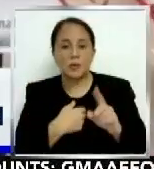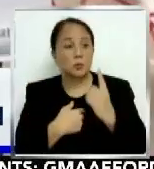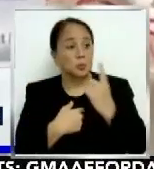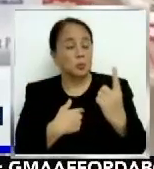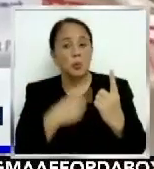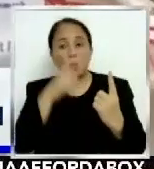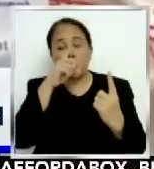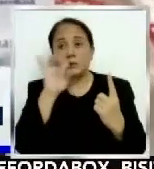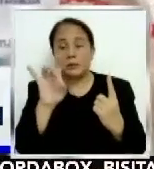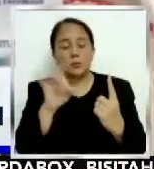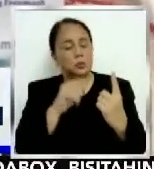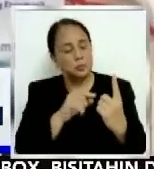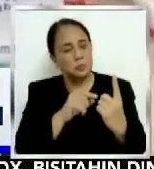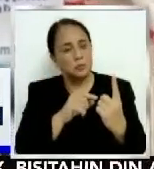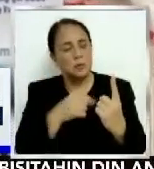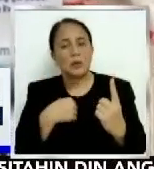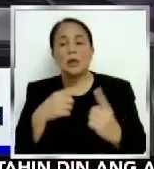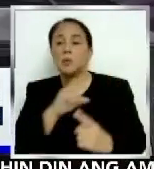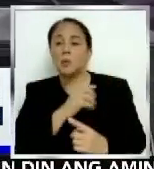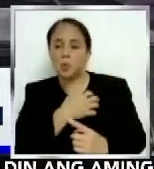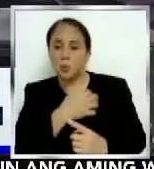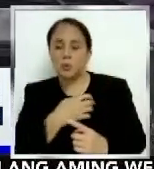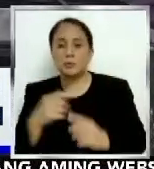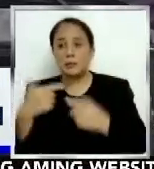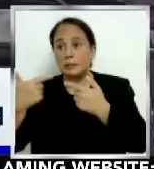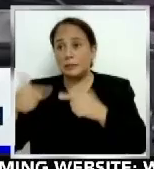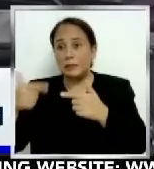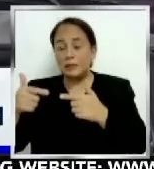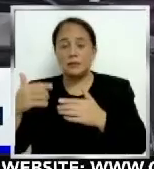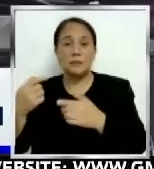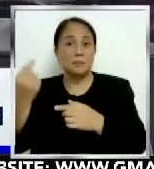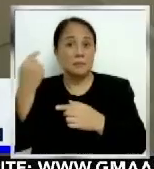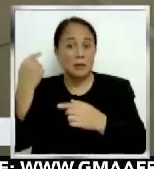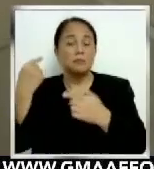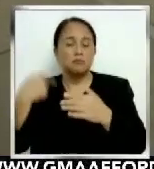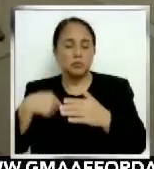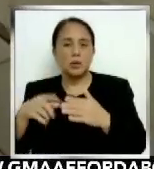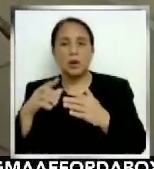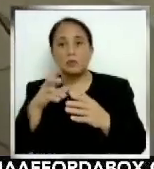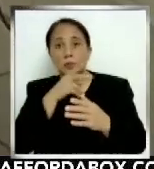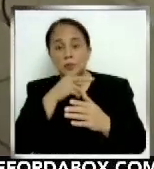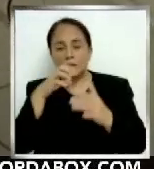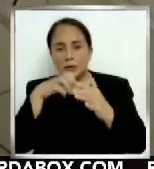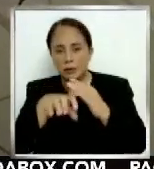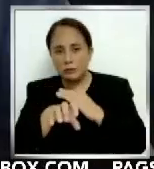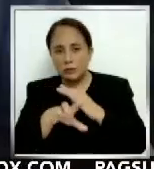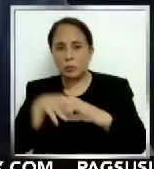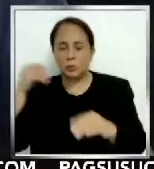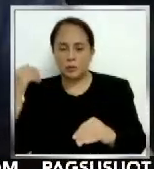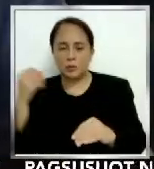bata. Ayon sa pulisya, sa gate, sa likod ng paaralan pumasok at lumabas ang suspect. Yung CCTV nga po sa likod